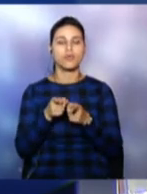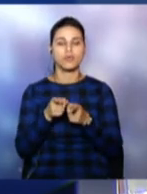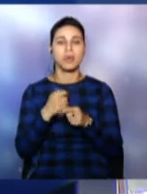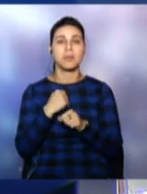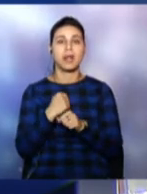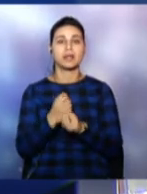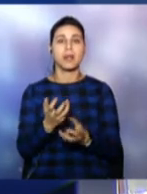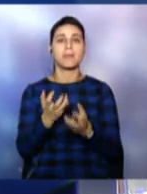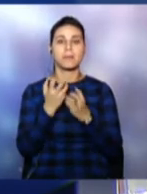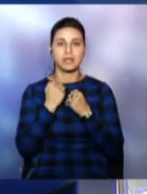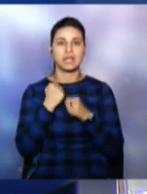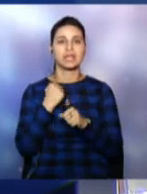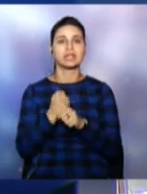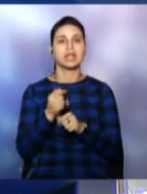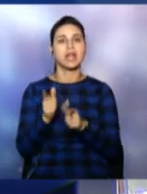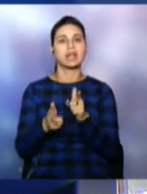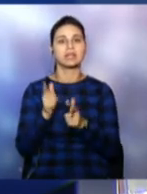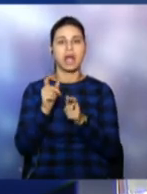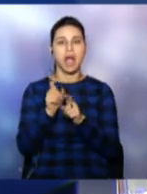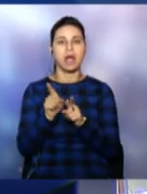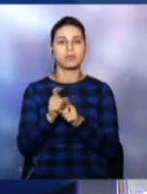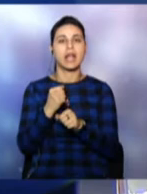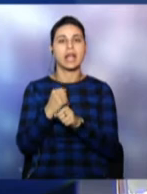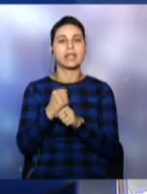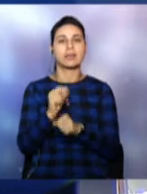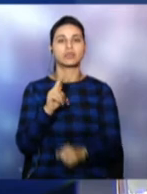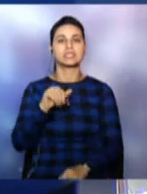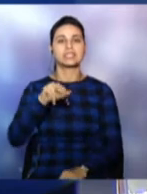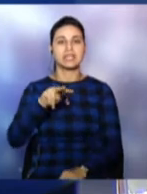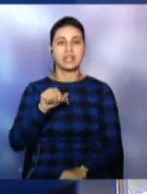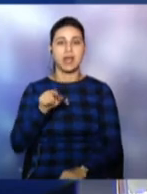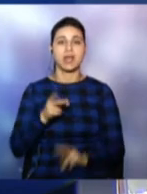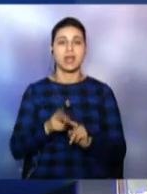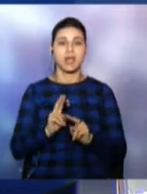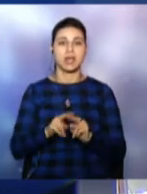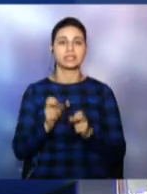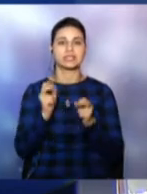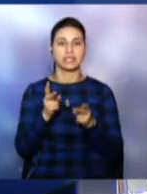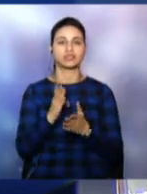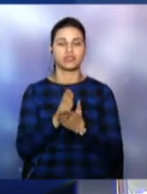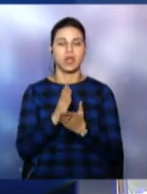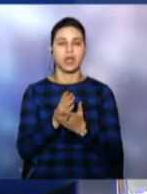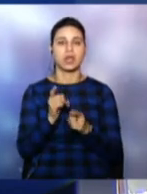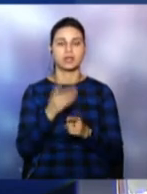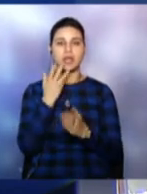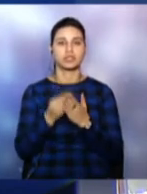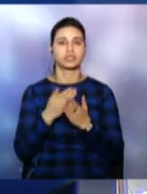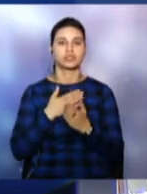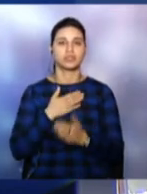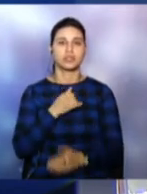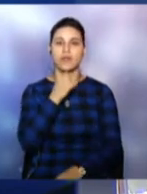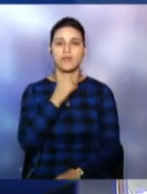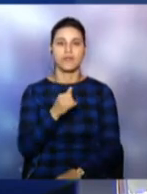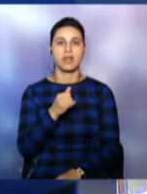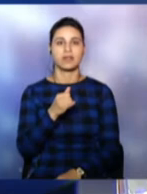სგან მიღებული ტექნოლოგიურად გადამუშავებული ცილოვანი კომპონენტი. აი ეს აშინებს სპეციალისტებს, ჩვენ არ შეგვიძლია